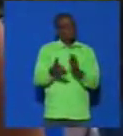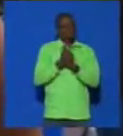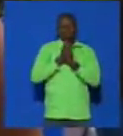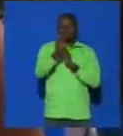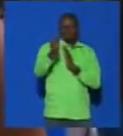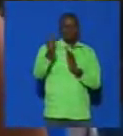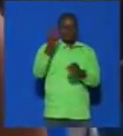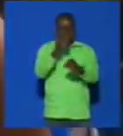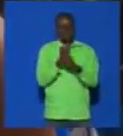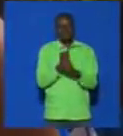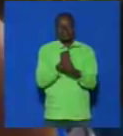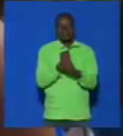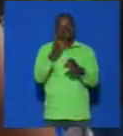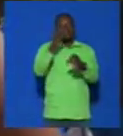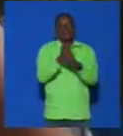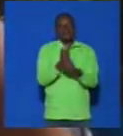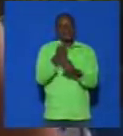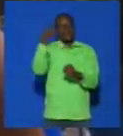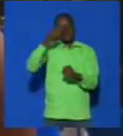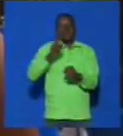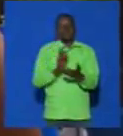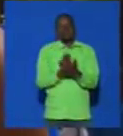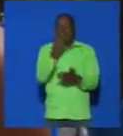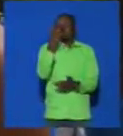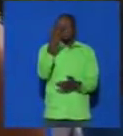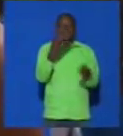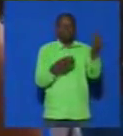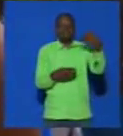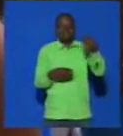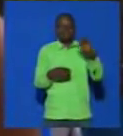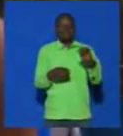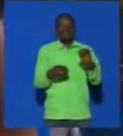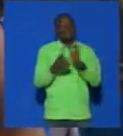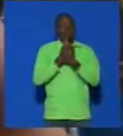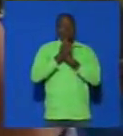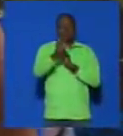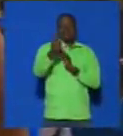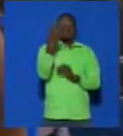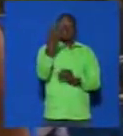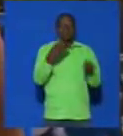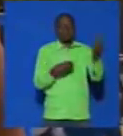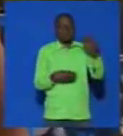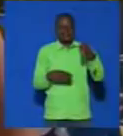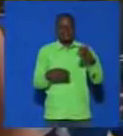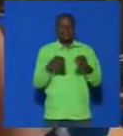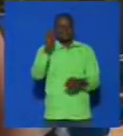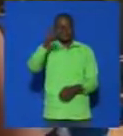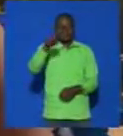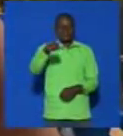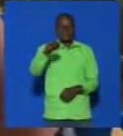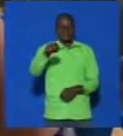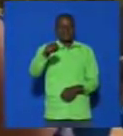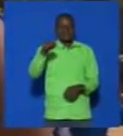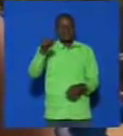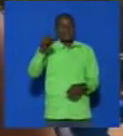qu'on va gagner on va gagner moi j'ai peur du vide je crois qu'il ya 4 heures à